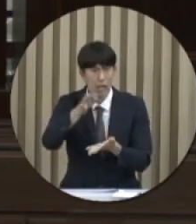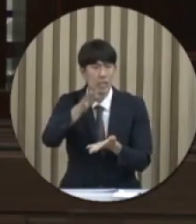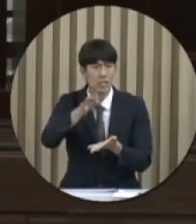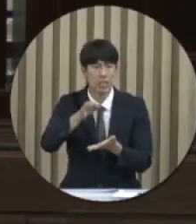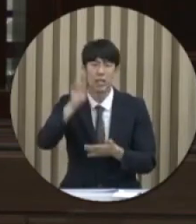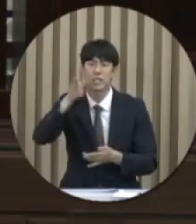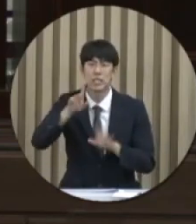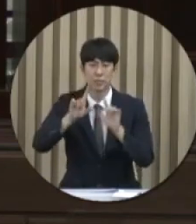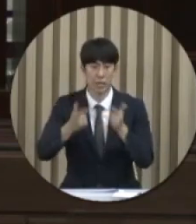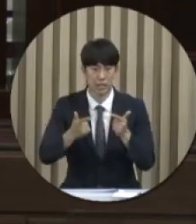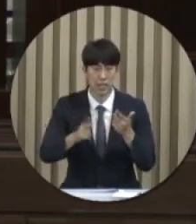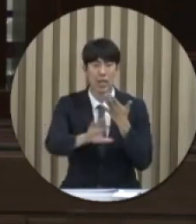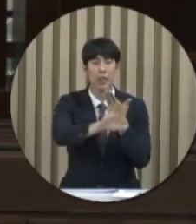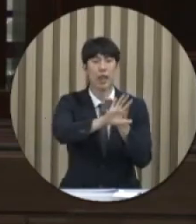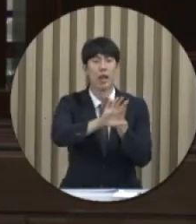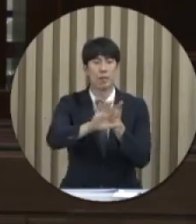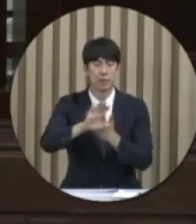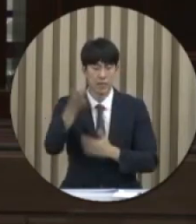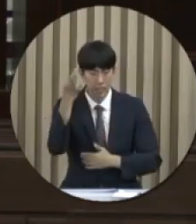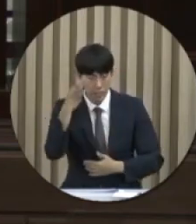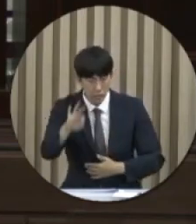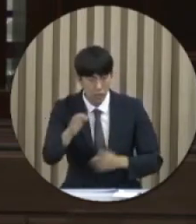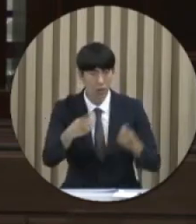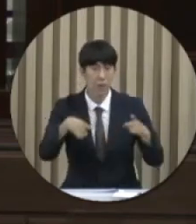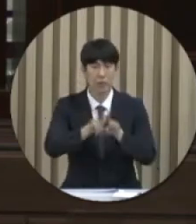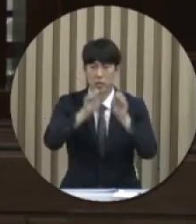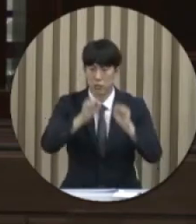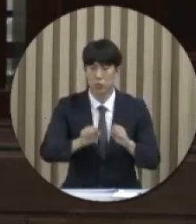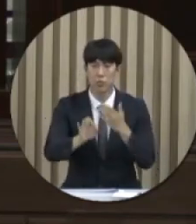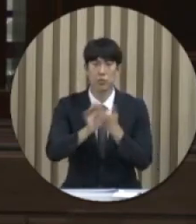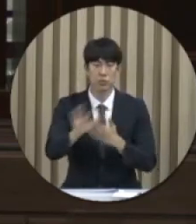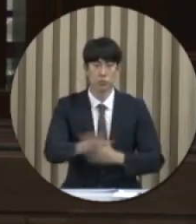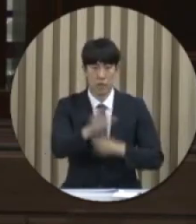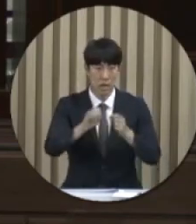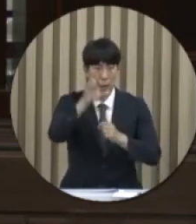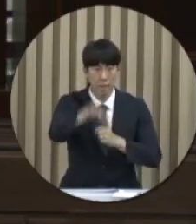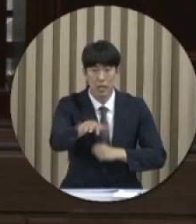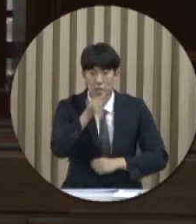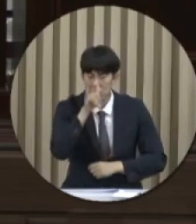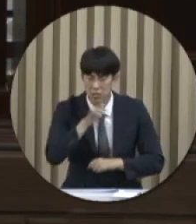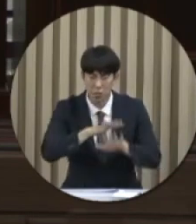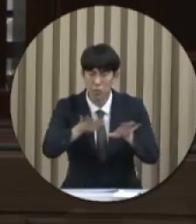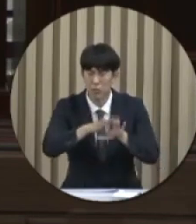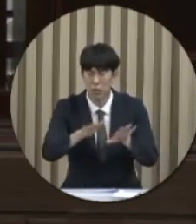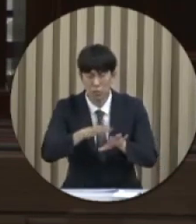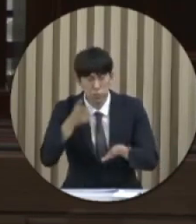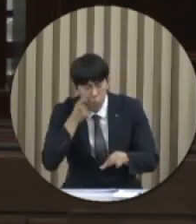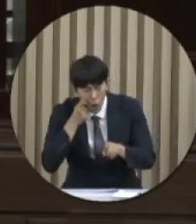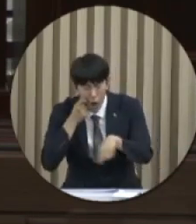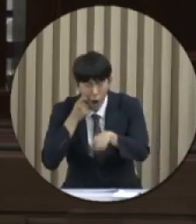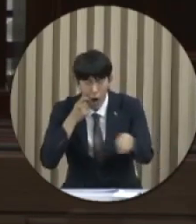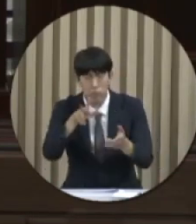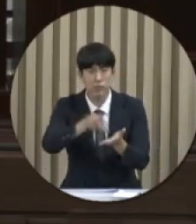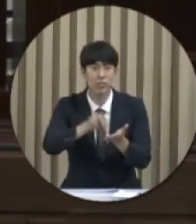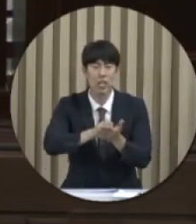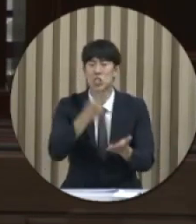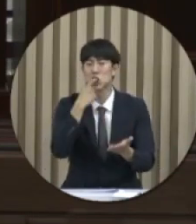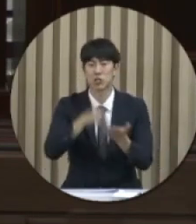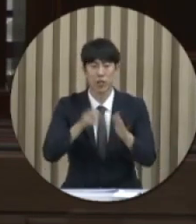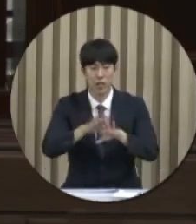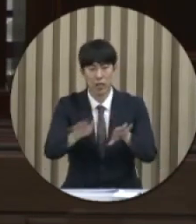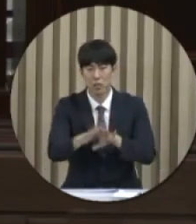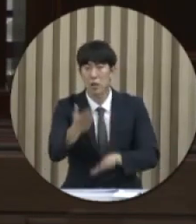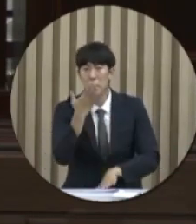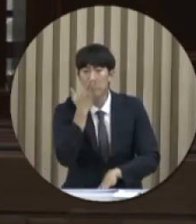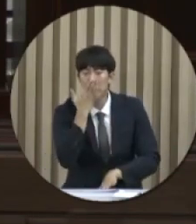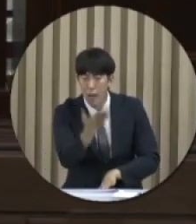아니라 다름을 인정하고 존재할 때 우리 앞에 놓여진 해결되지 않을 것 같은 문제들도 쉽게 해결될 수